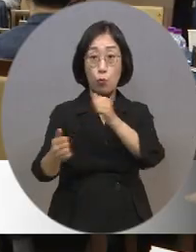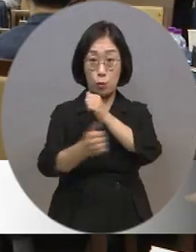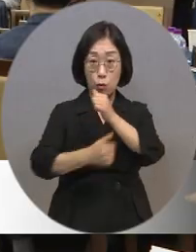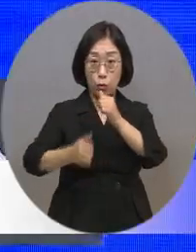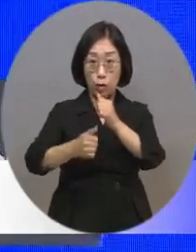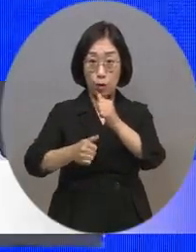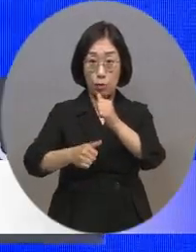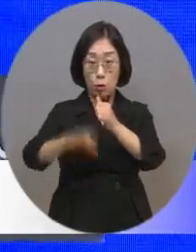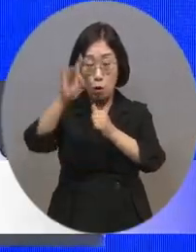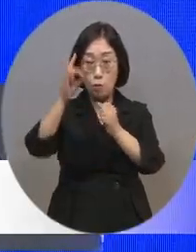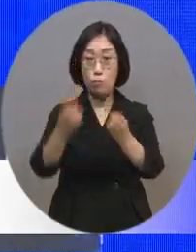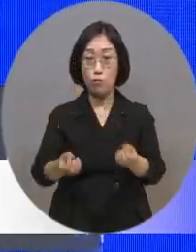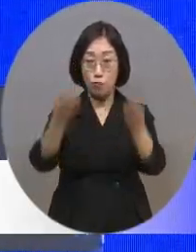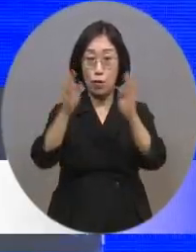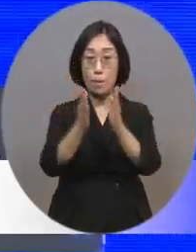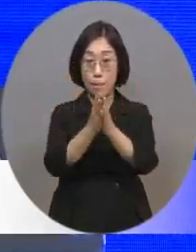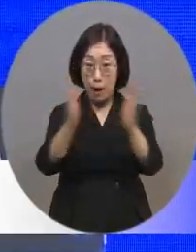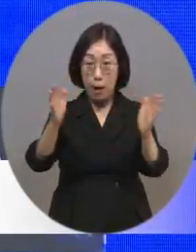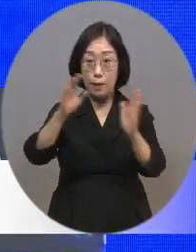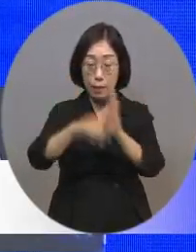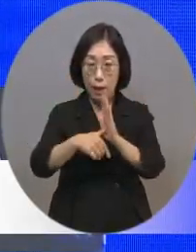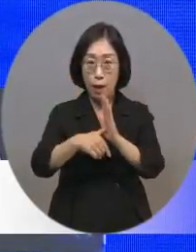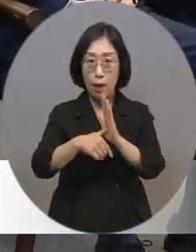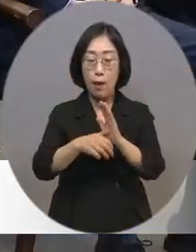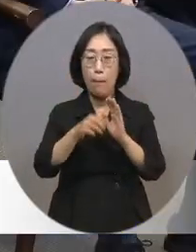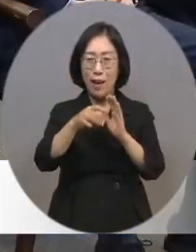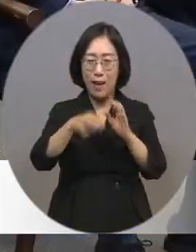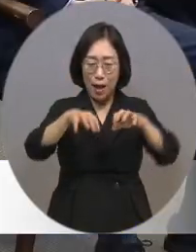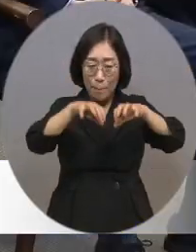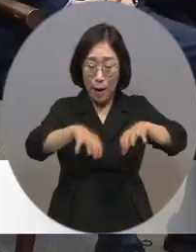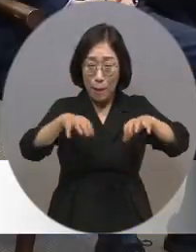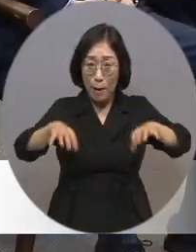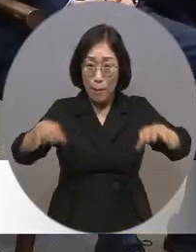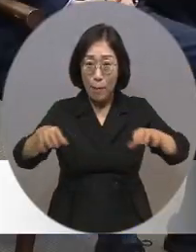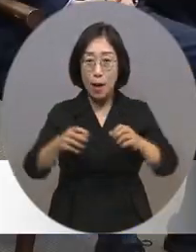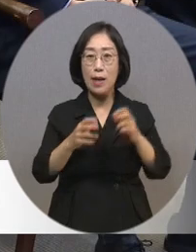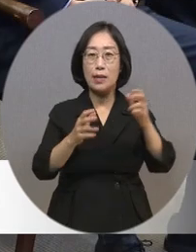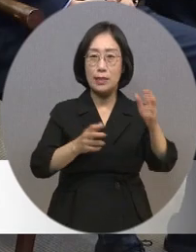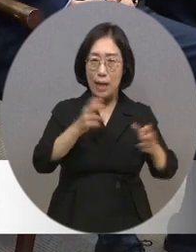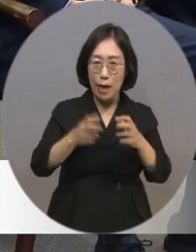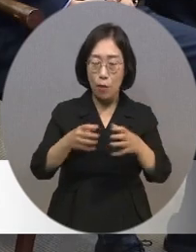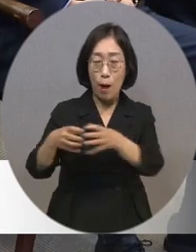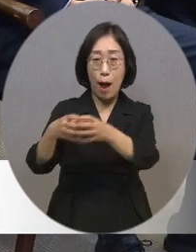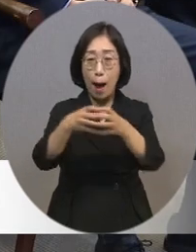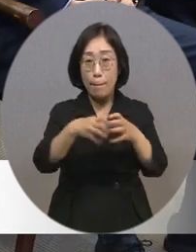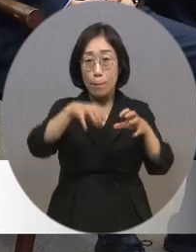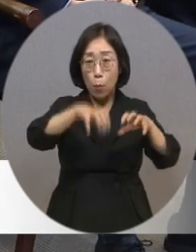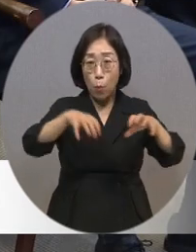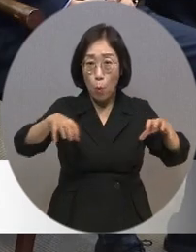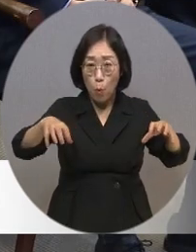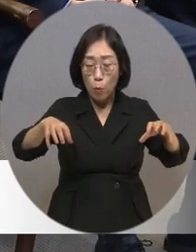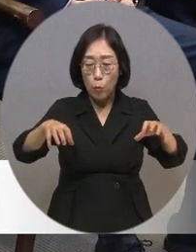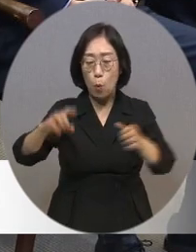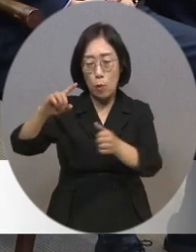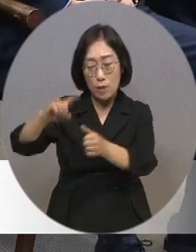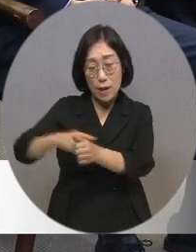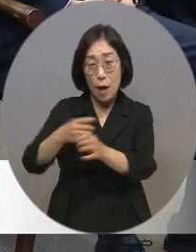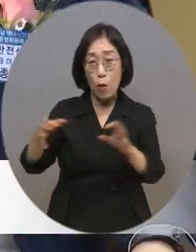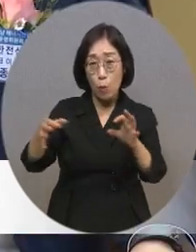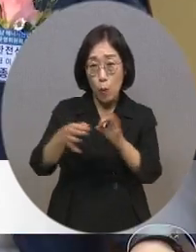광주, 전남 이 메카 클러스터 조성을 위한 에너지산업 융복합단지 생태계 활성화 전략